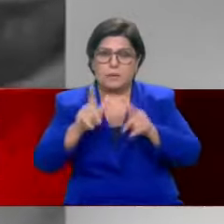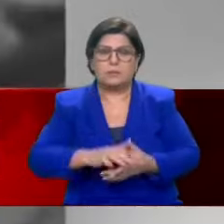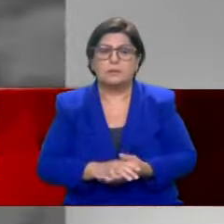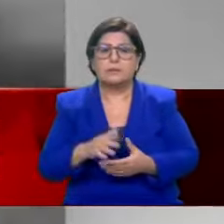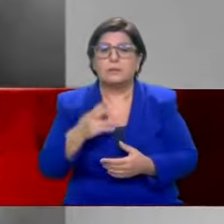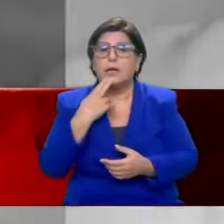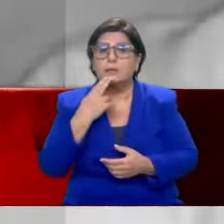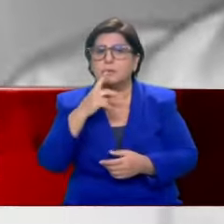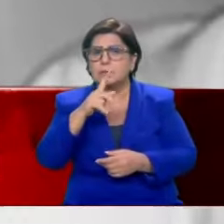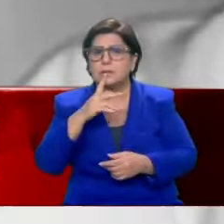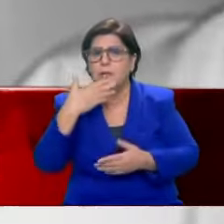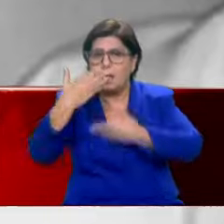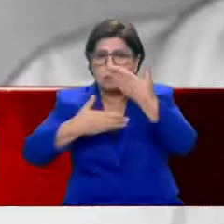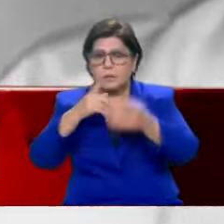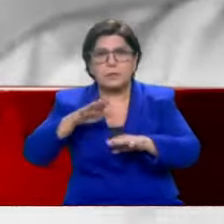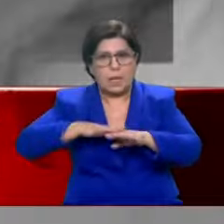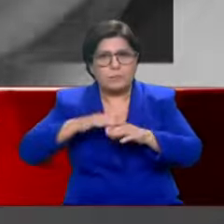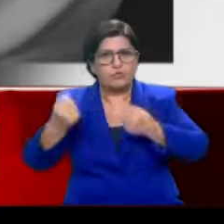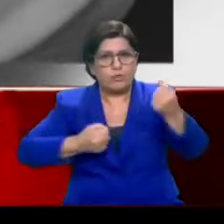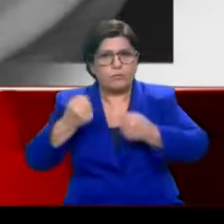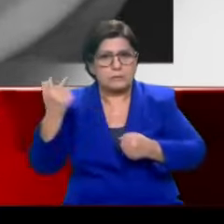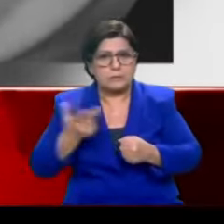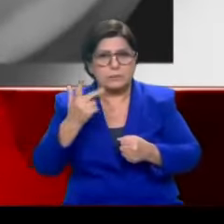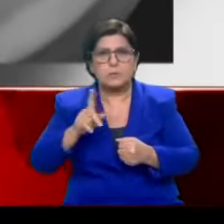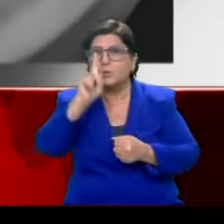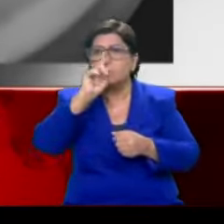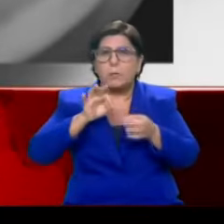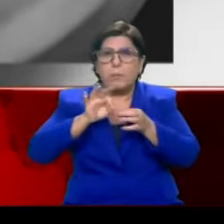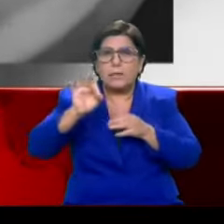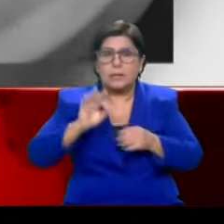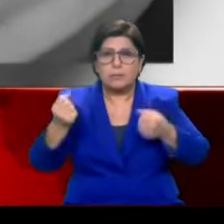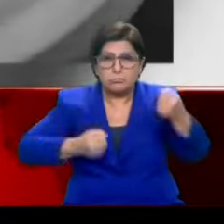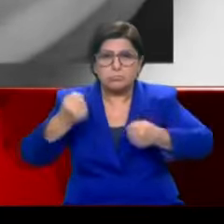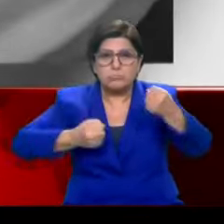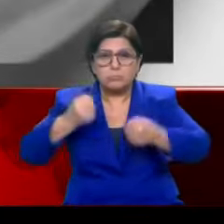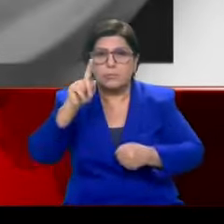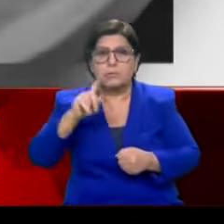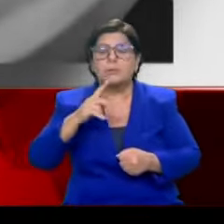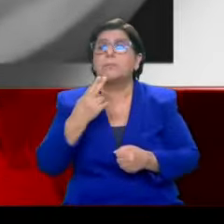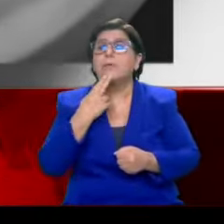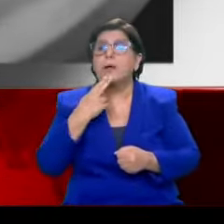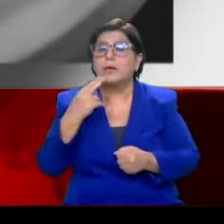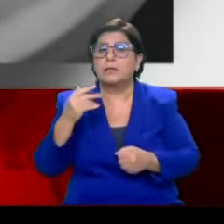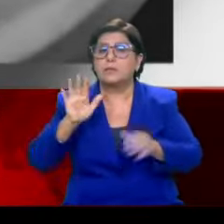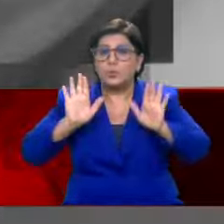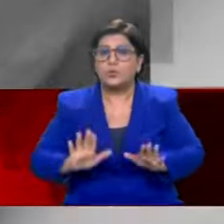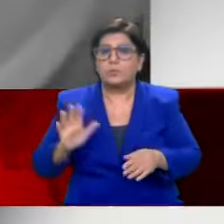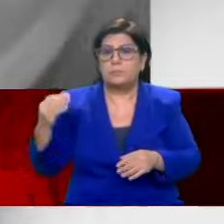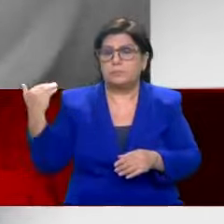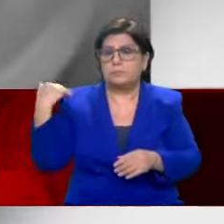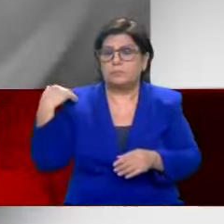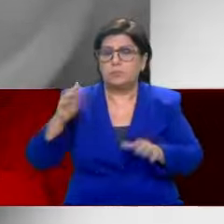Kadının dediğini yaptı. Bir 100 metre kadar gittikten sonra bu bayan bu sefer durmamı